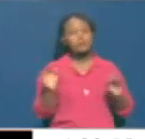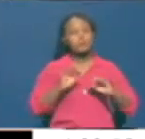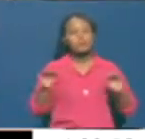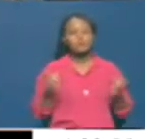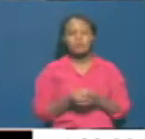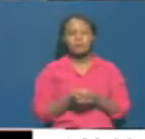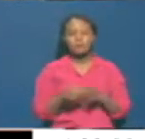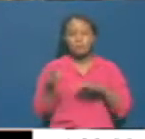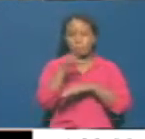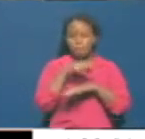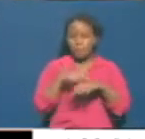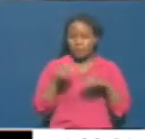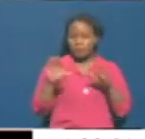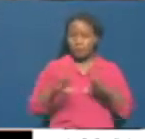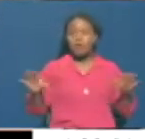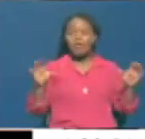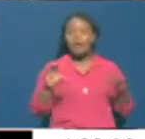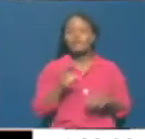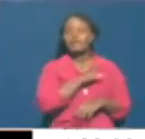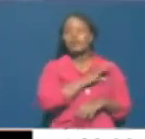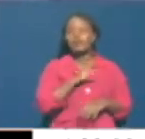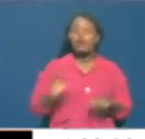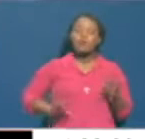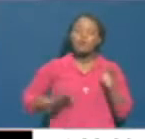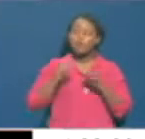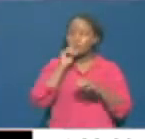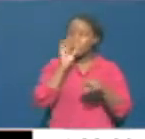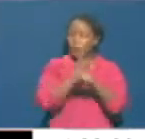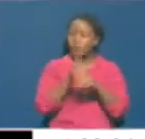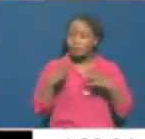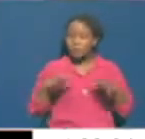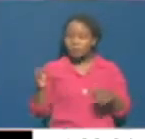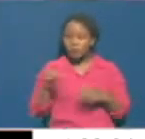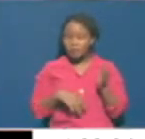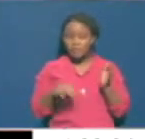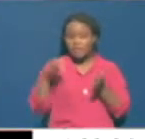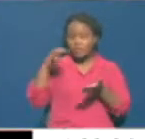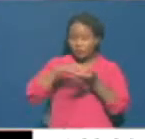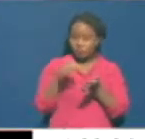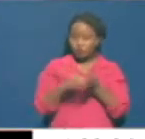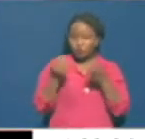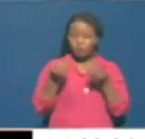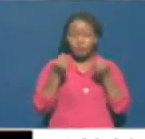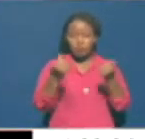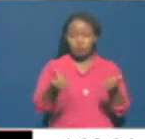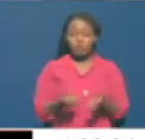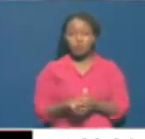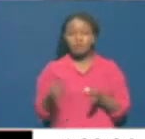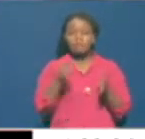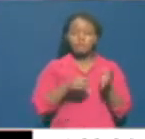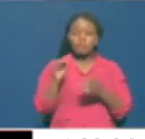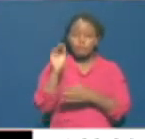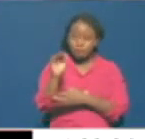Nakuru County Secretary Frank Kibelegenya assured the residents that the matter will be addressed. Tunaomba ofisi